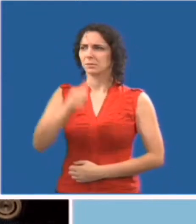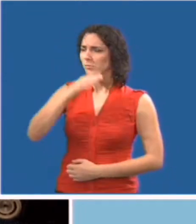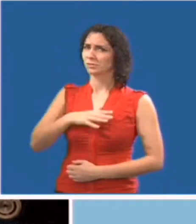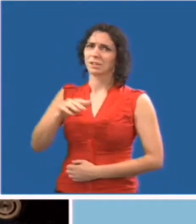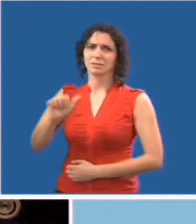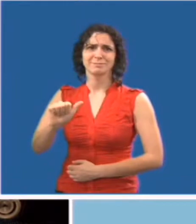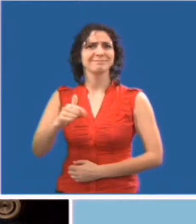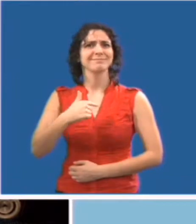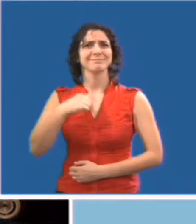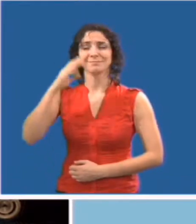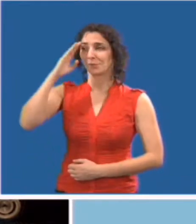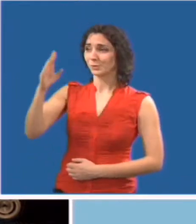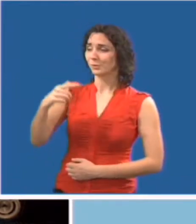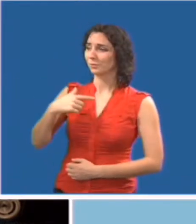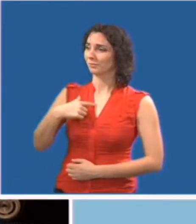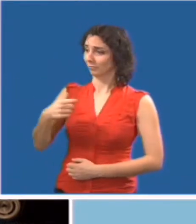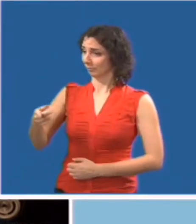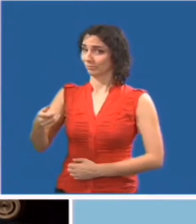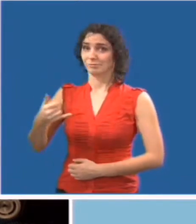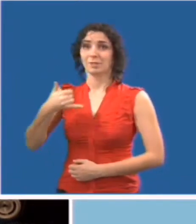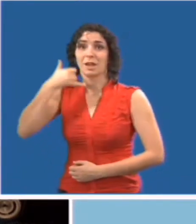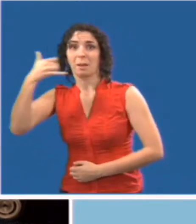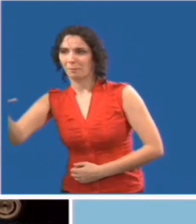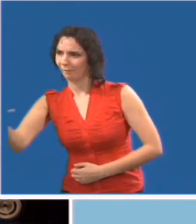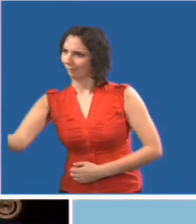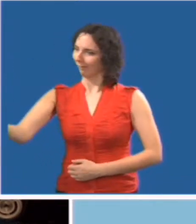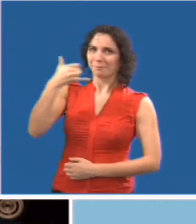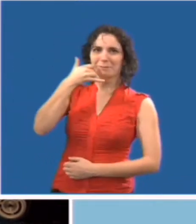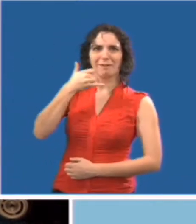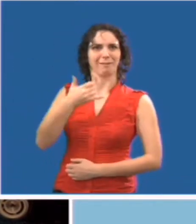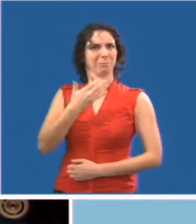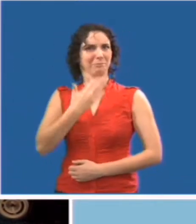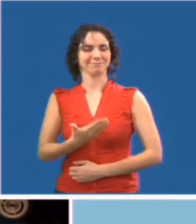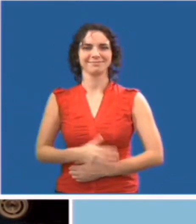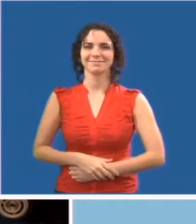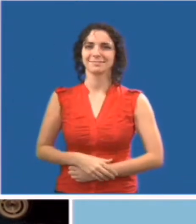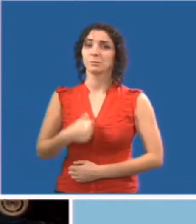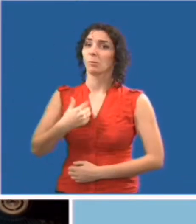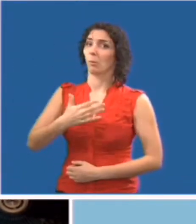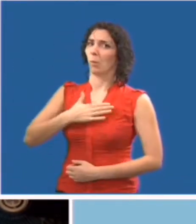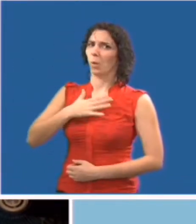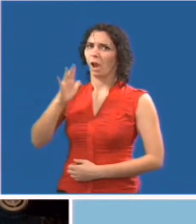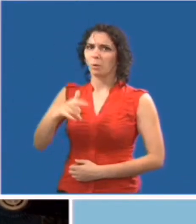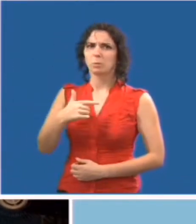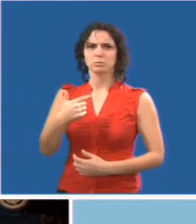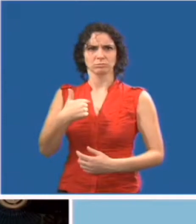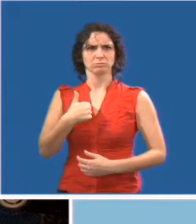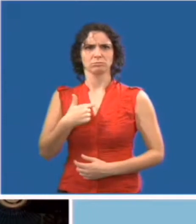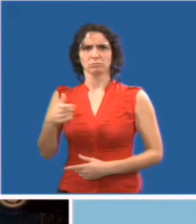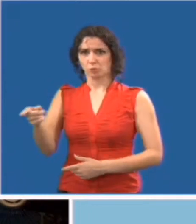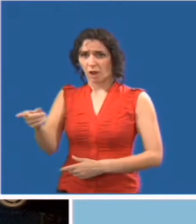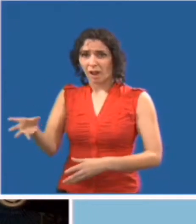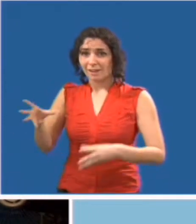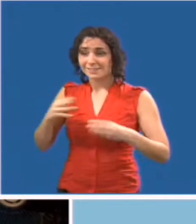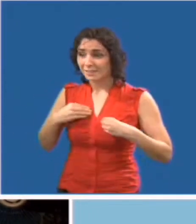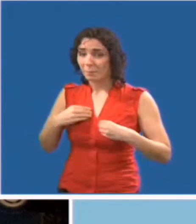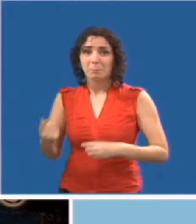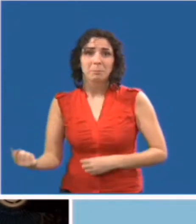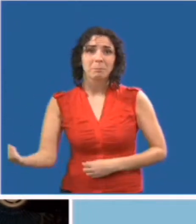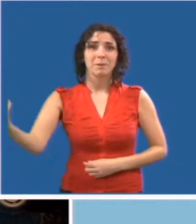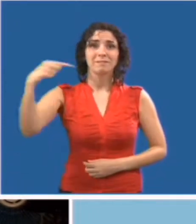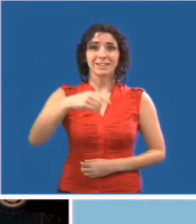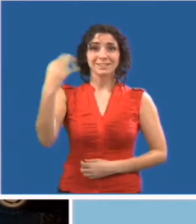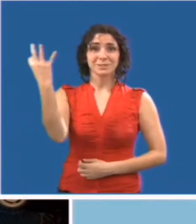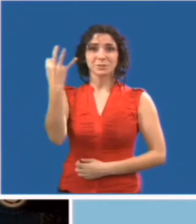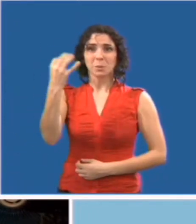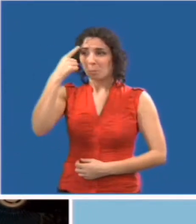Nous sommes heureux que vous ayez accepté de parler à nos élèves lors de la journée d'orientation vers un choix de carrière. Je crois comprendre que vous aurez besoin d'aide à votre arrivée à l